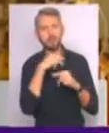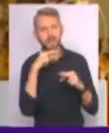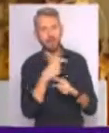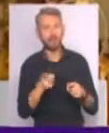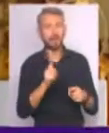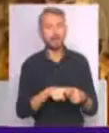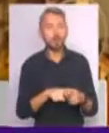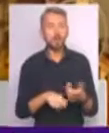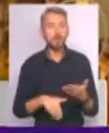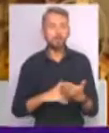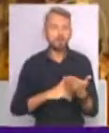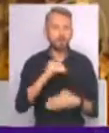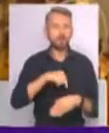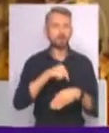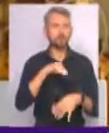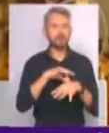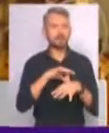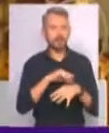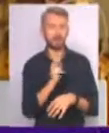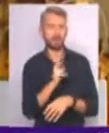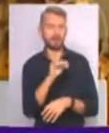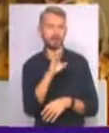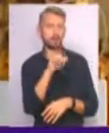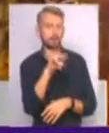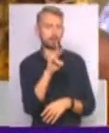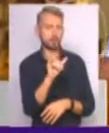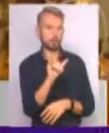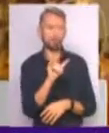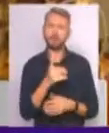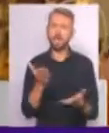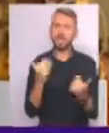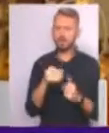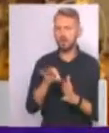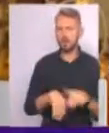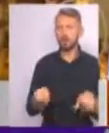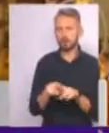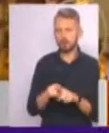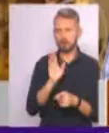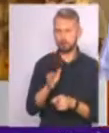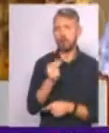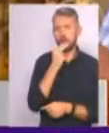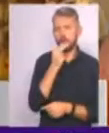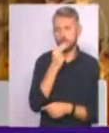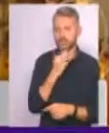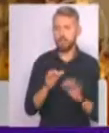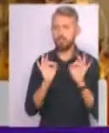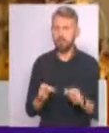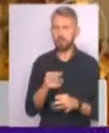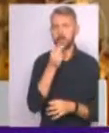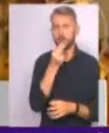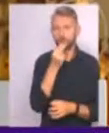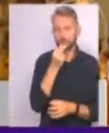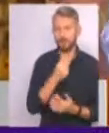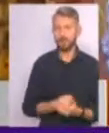которые повысят чувствительность тканей к инсулину. Пані Марина, ви от, давайте сразу так и підемо. Харчування, правильне харчування.